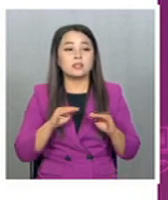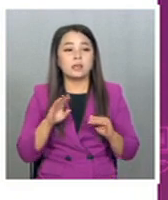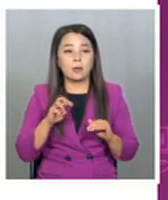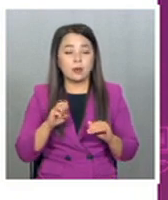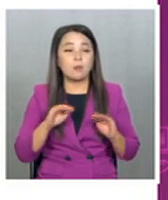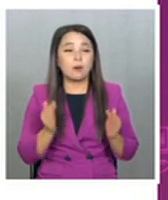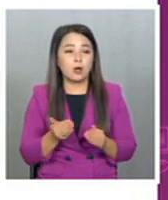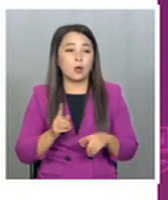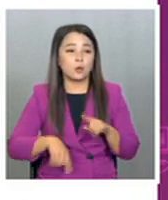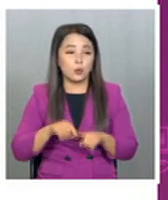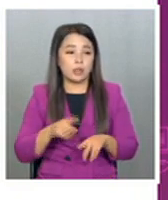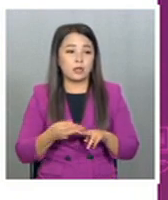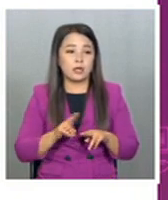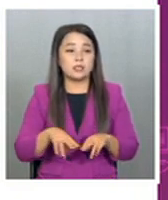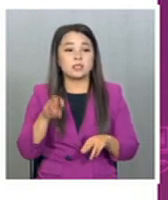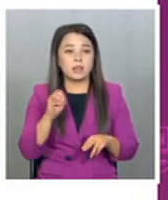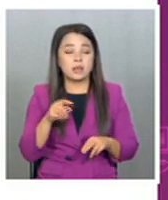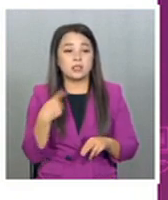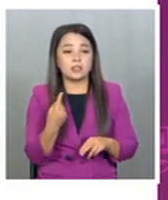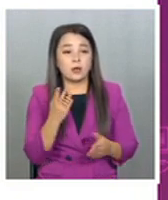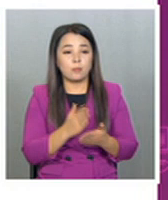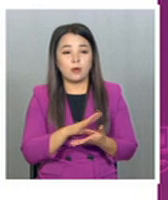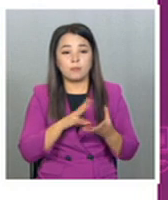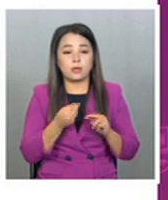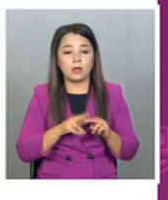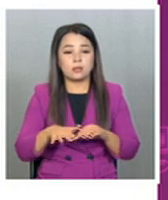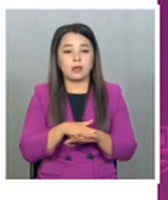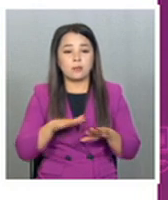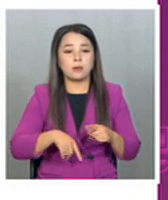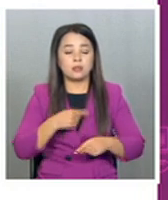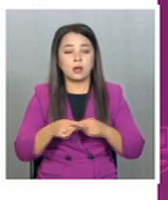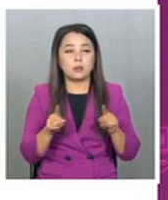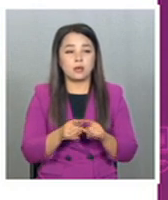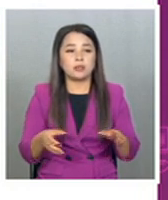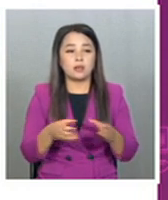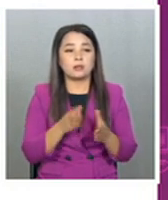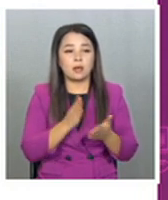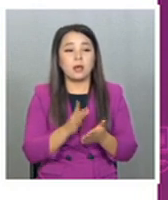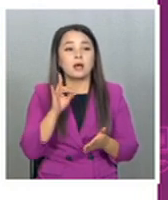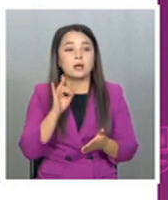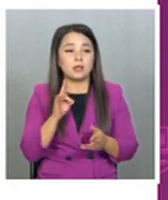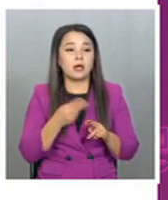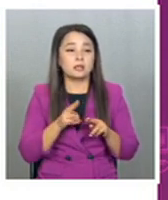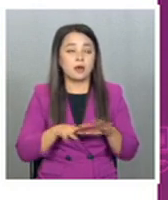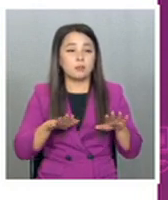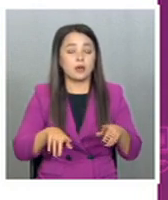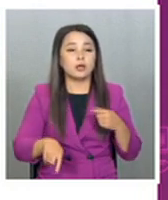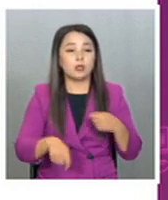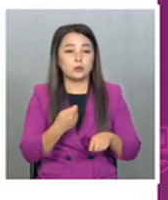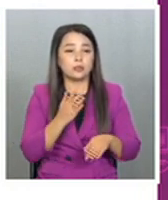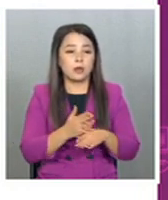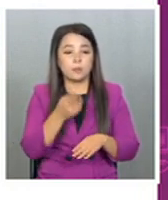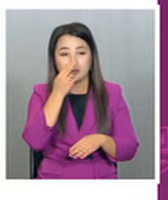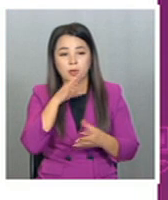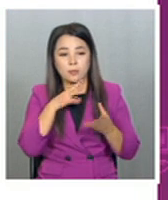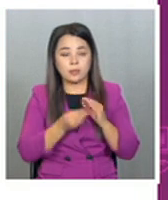родины. Е. Единства нет в поколениях островитян. Р. Разрушился привычный для стариков